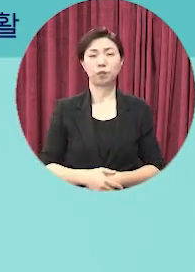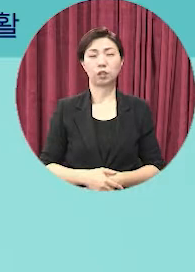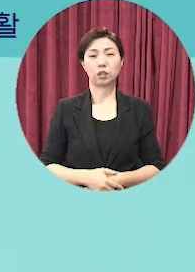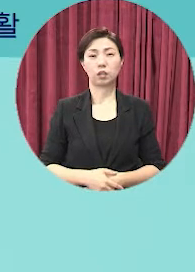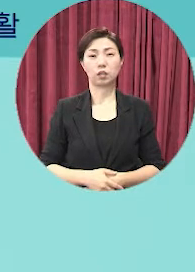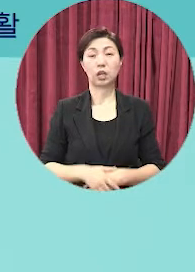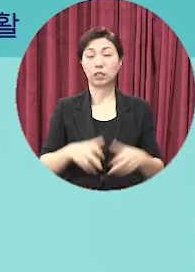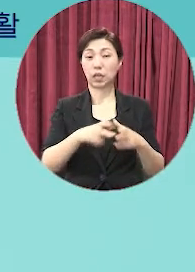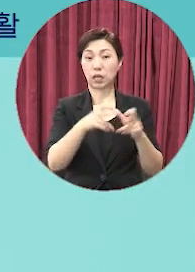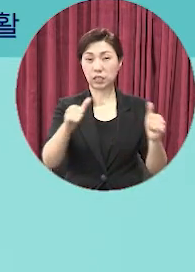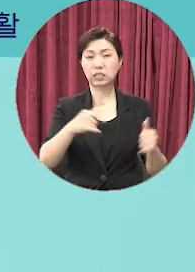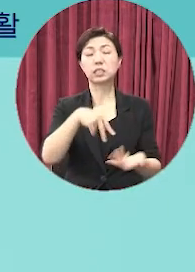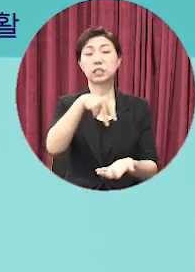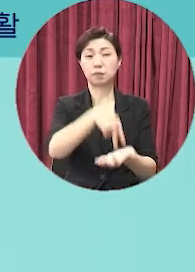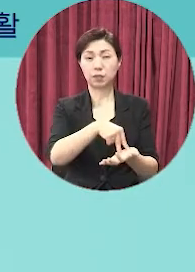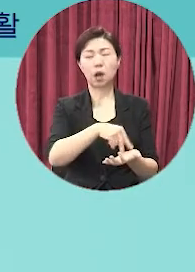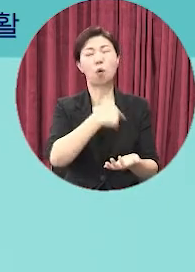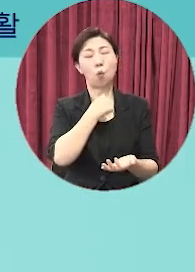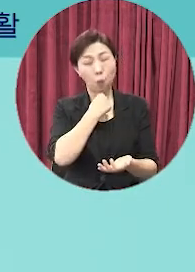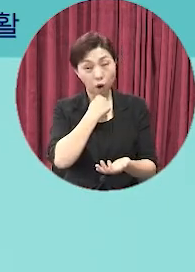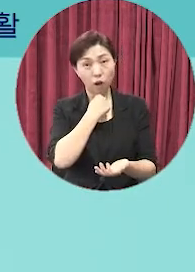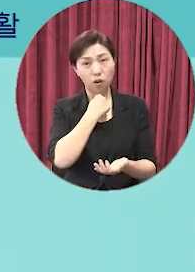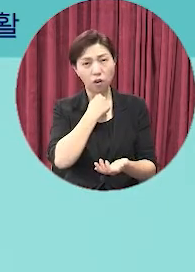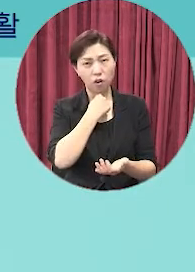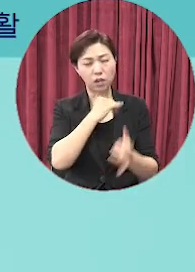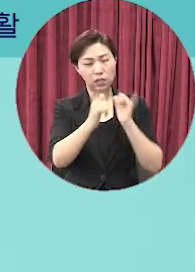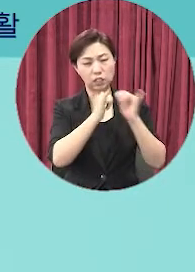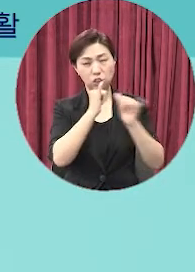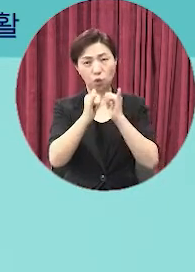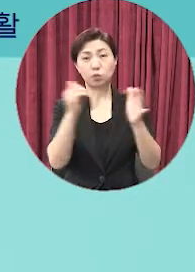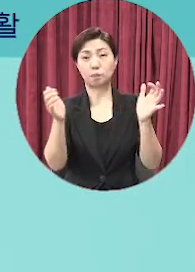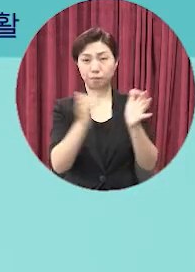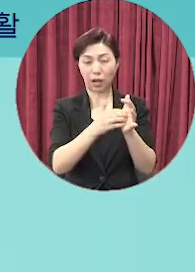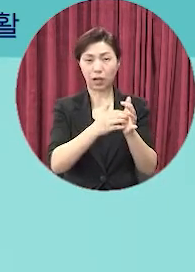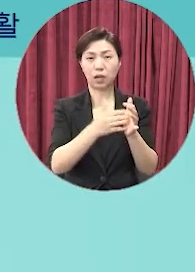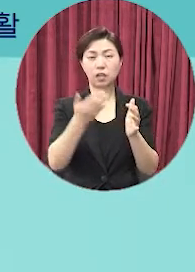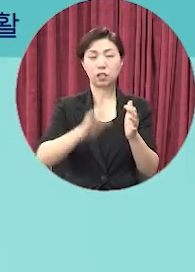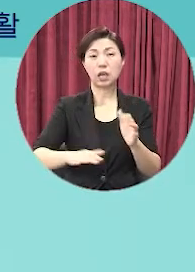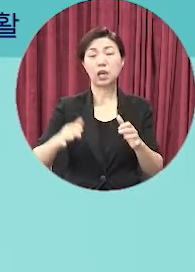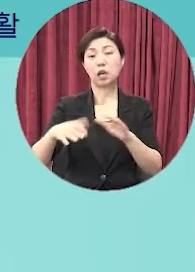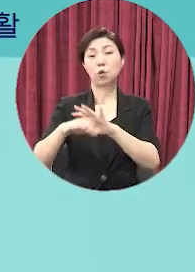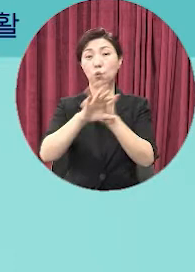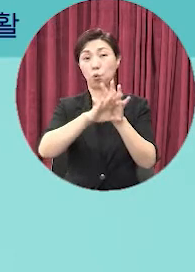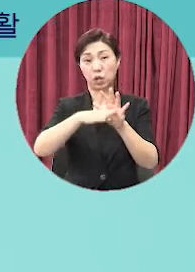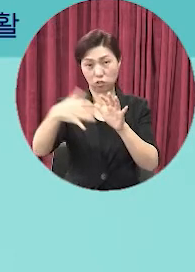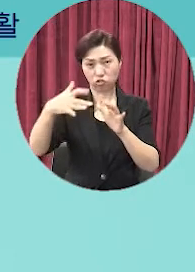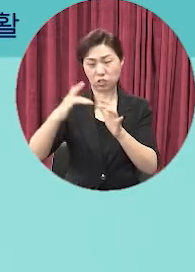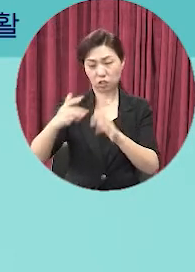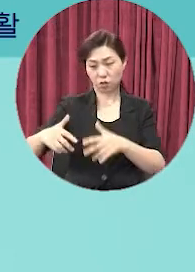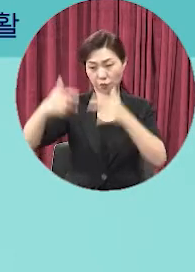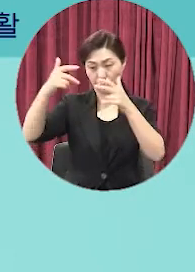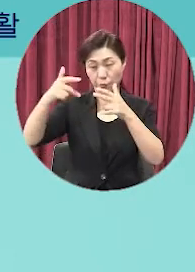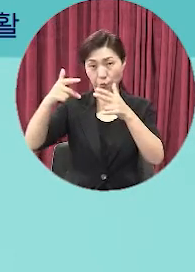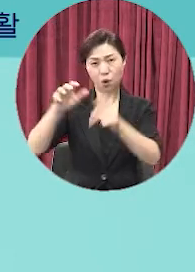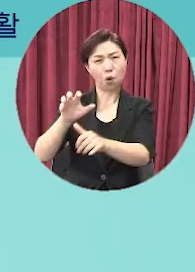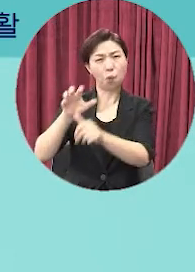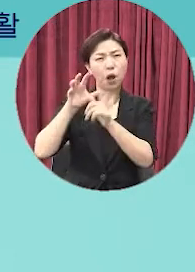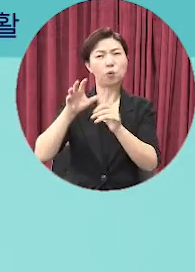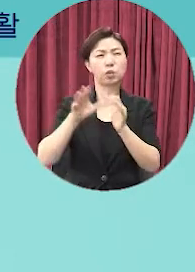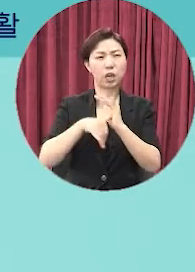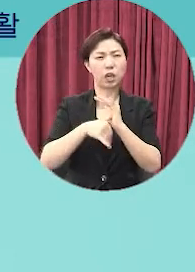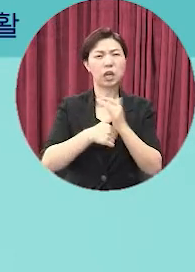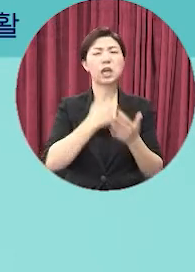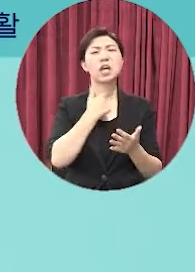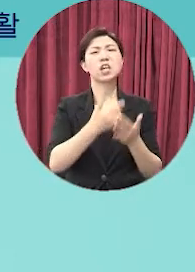의견과 요구 이런 것들을 조사를 했는데요. 아무래도 이제 비대면 서비스를 이용하는 것들이 이제 좀씩 경험은